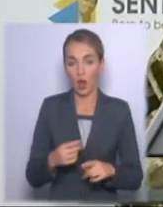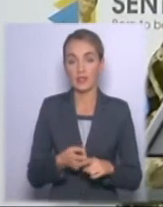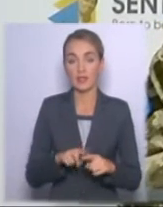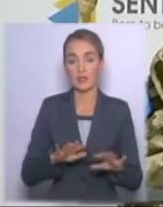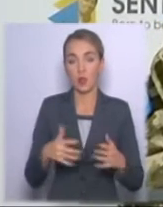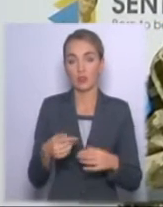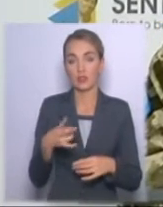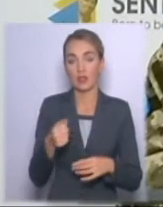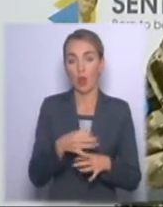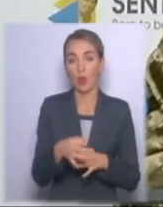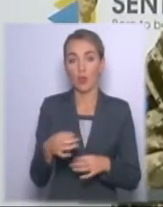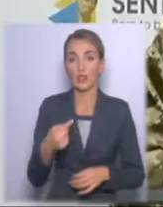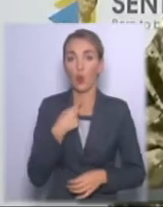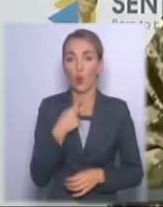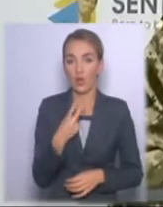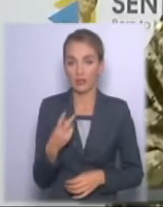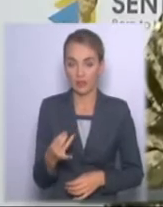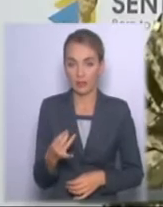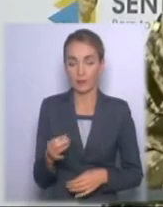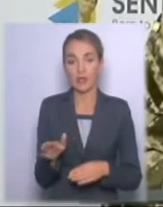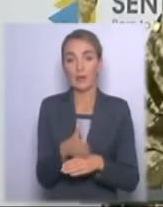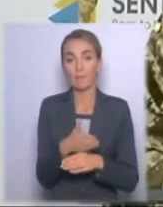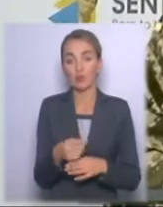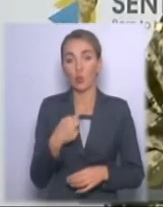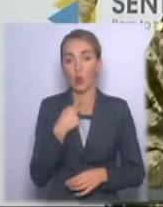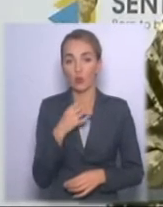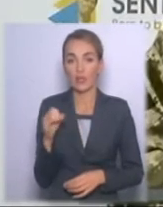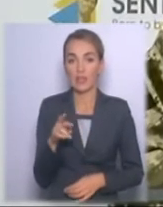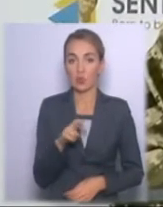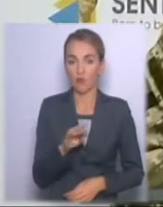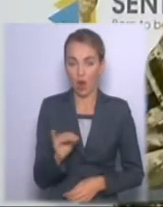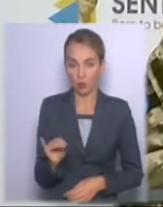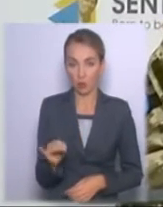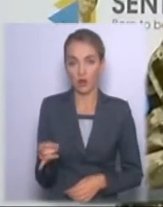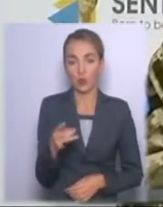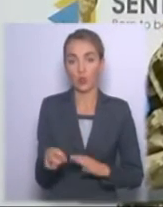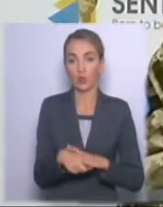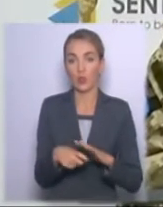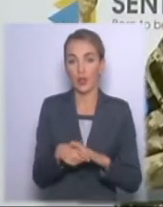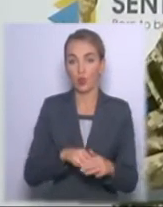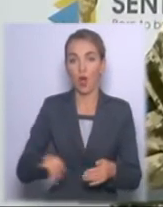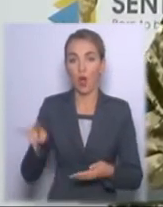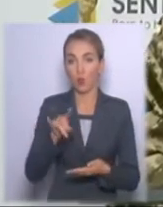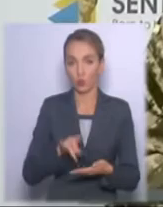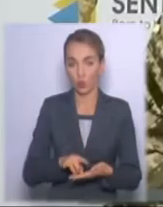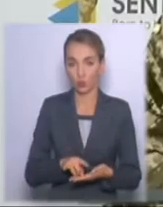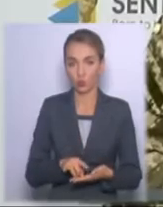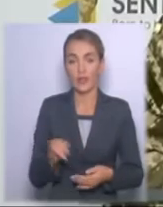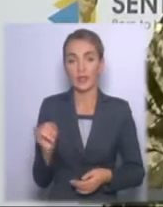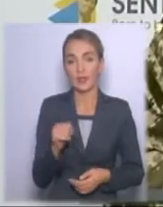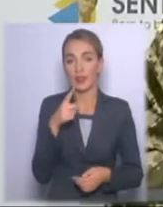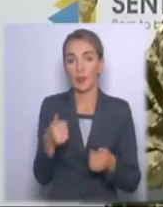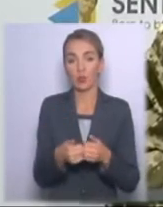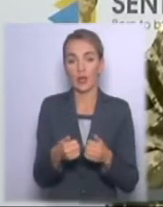на околицях Горлівки, між Горлівкою і Ясинуватою, в районі Донецького аеропорту і